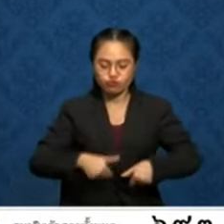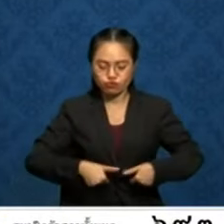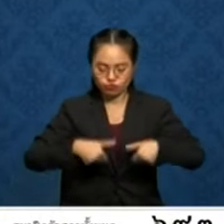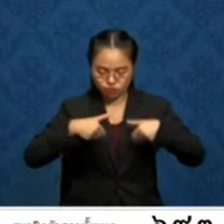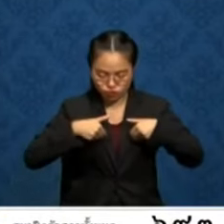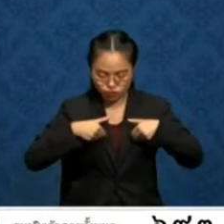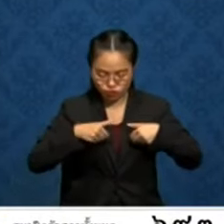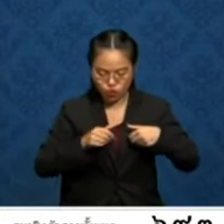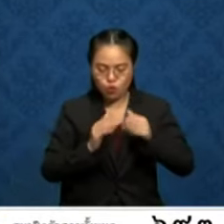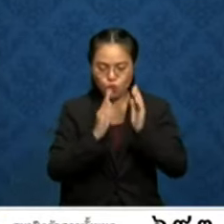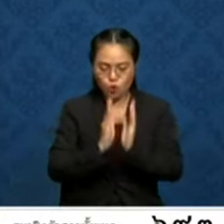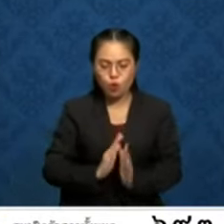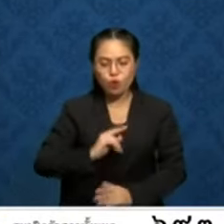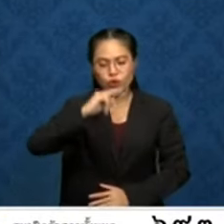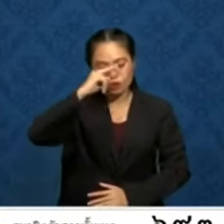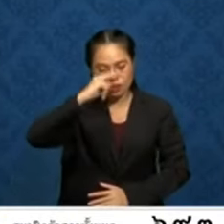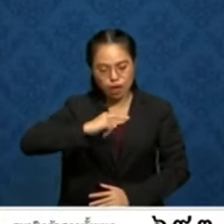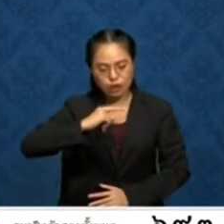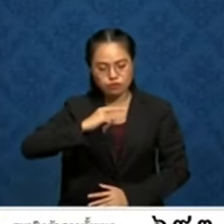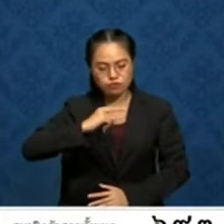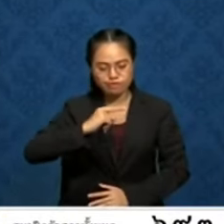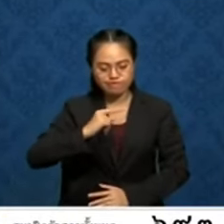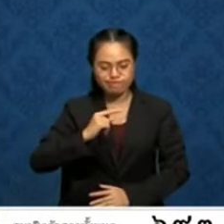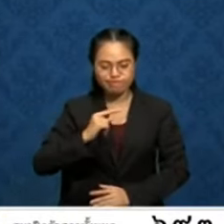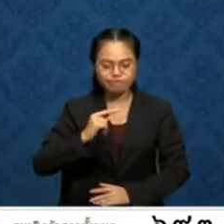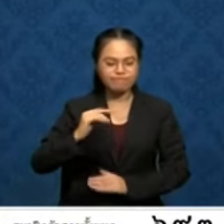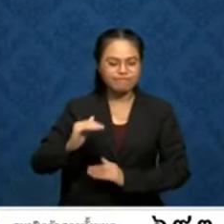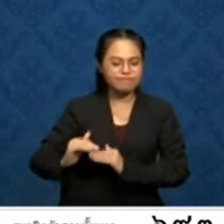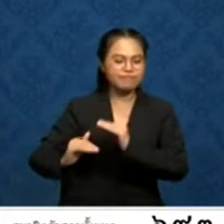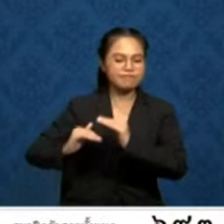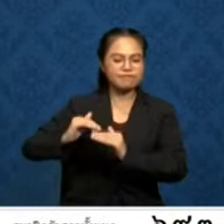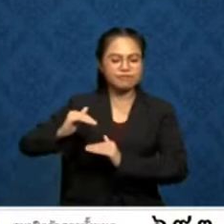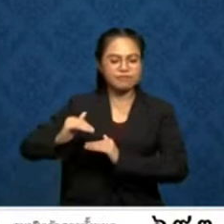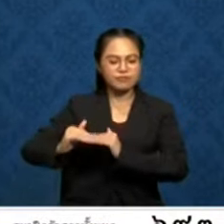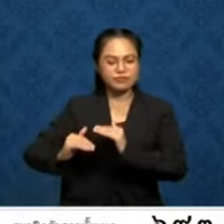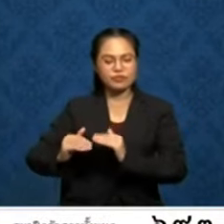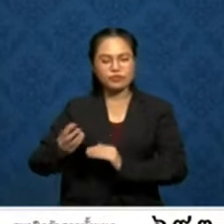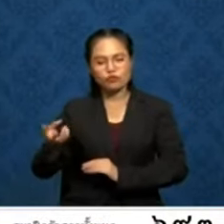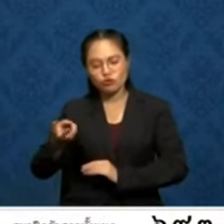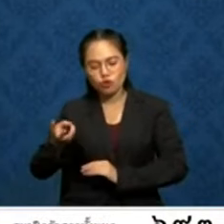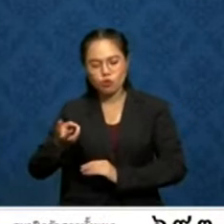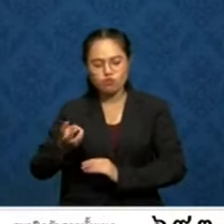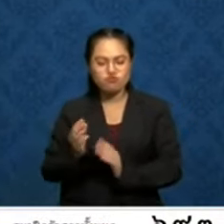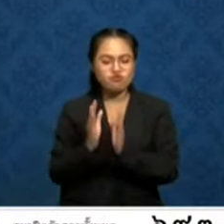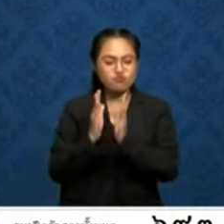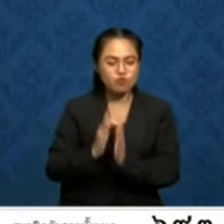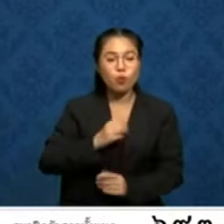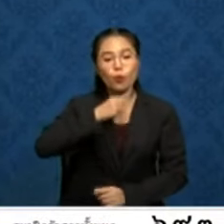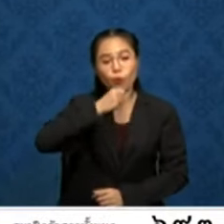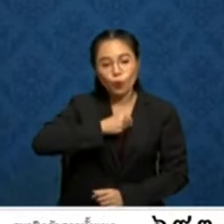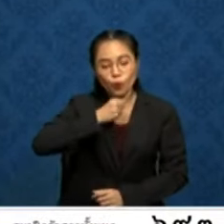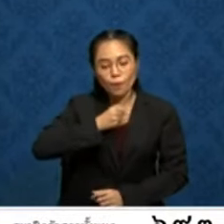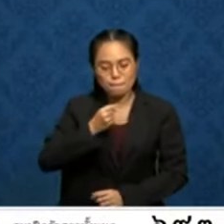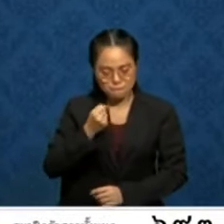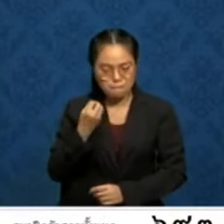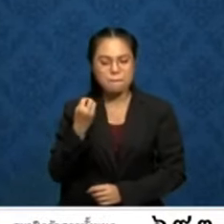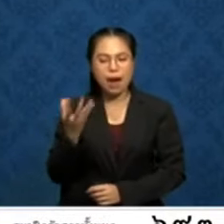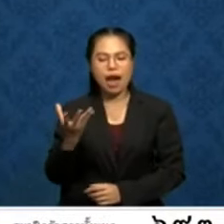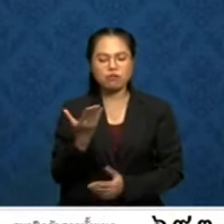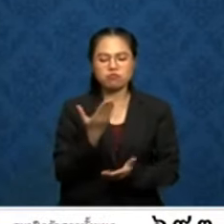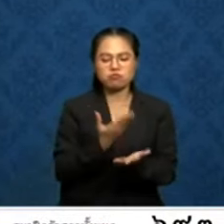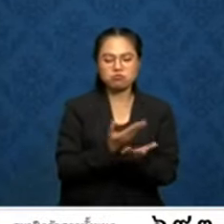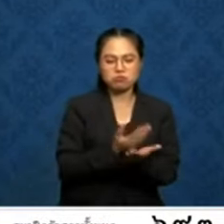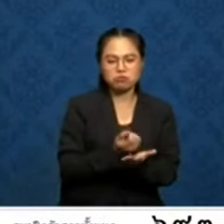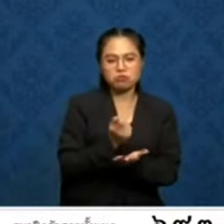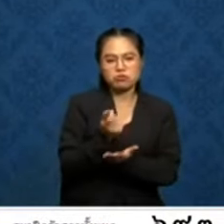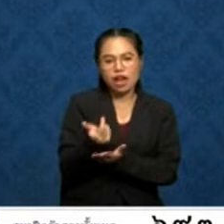ยวัยทำงานลดลงมากในขณะที่การเข้าสู่สังคมสูงวัยและภาระค่าใช้จ่ายของภาครั